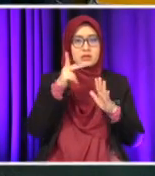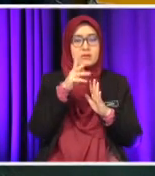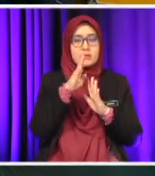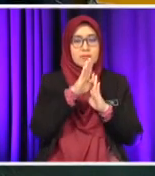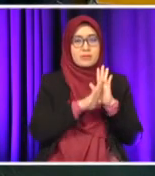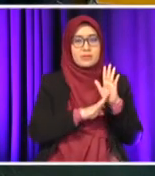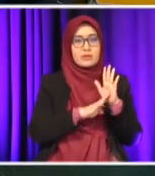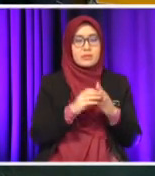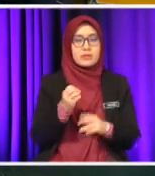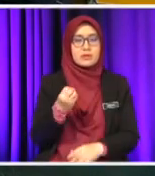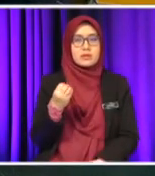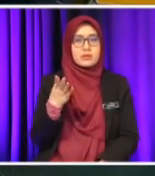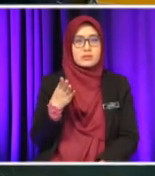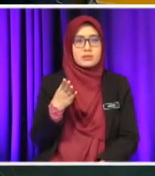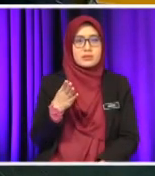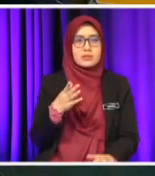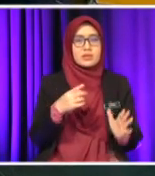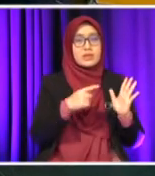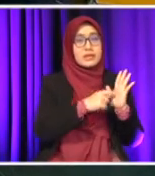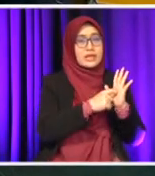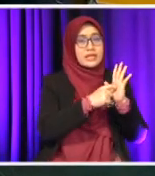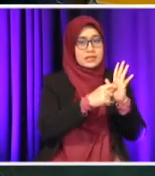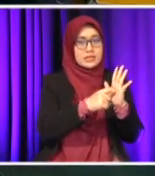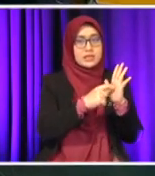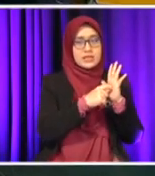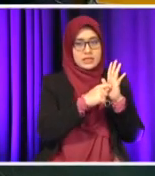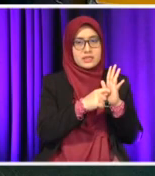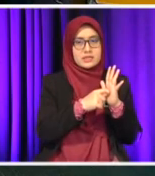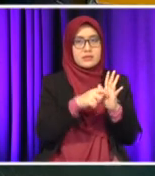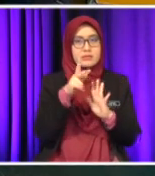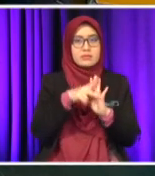boleh kategorikan yang mana satu brandmate